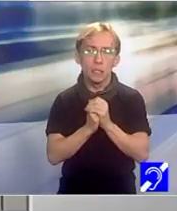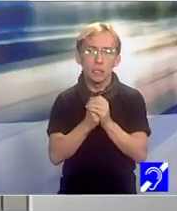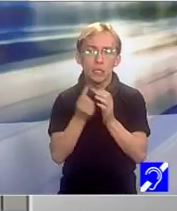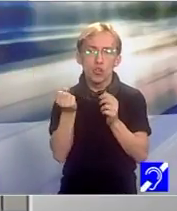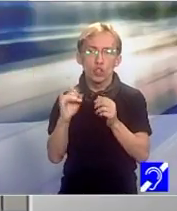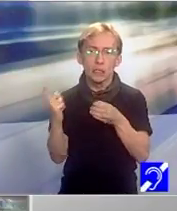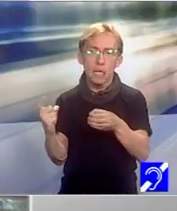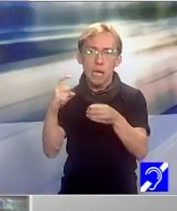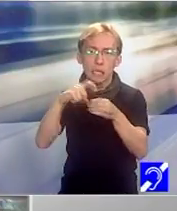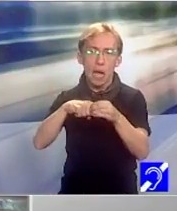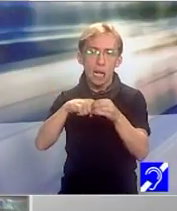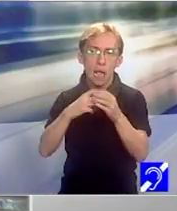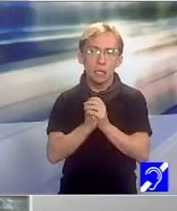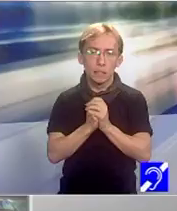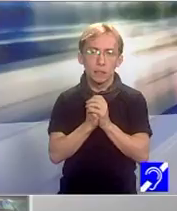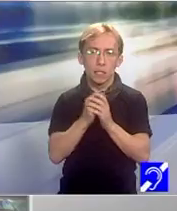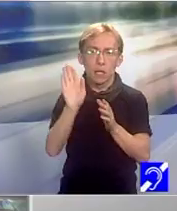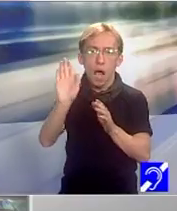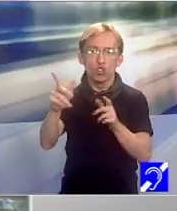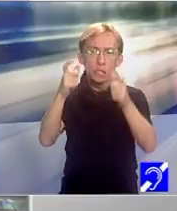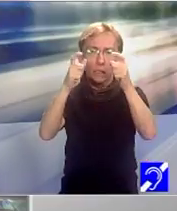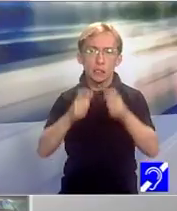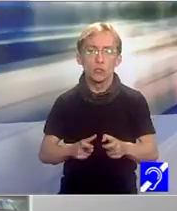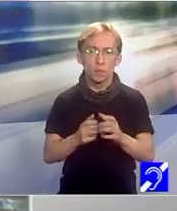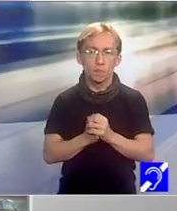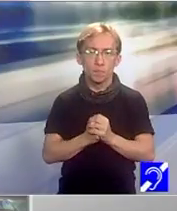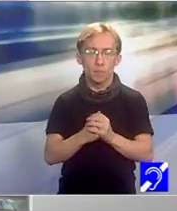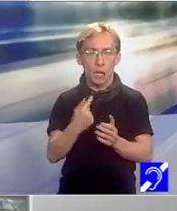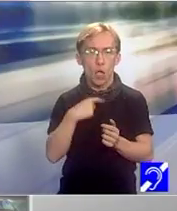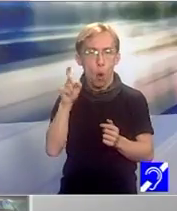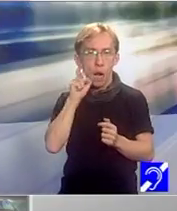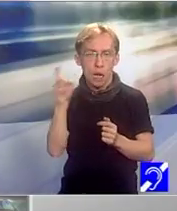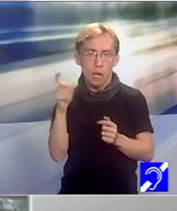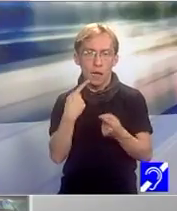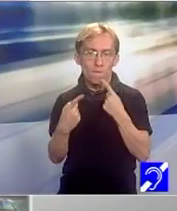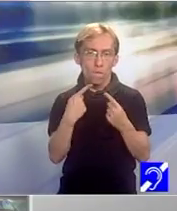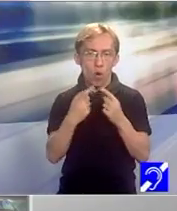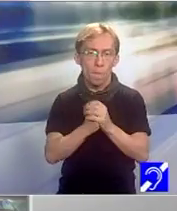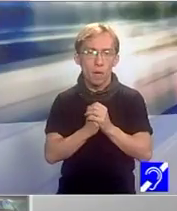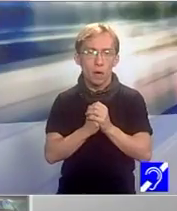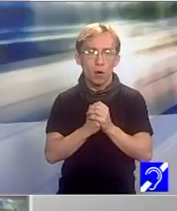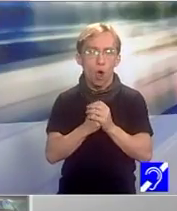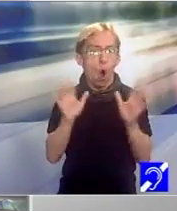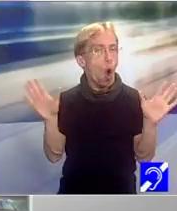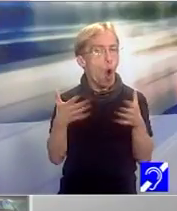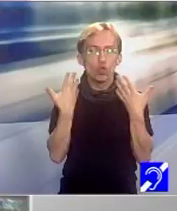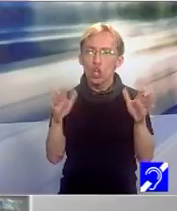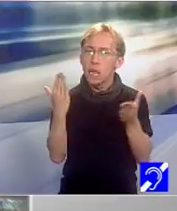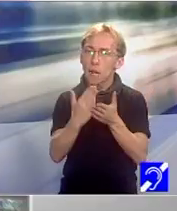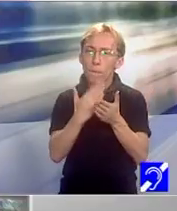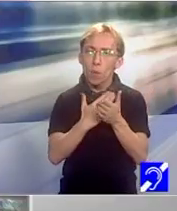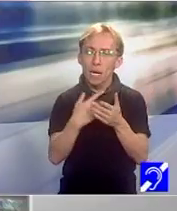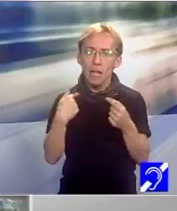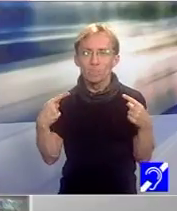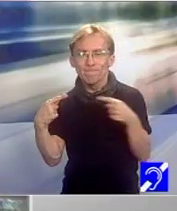integreze această situație. Cred că, da, despre asta e vorba. Cred că ca și cu orice altă problemă cu care ne-am